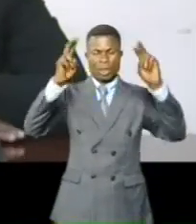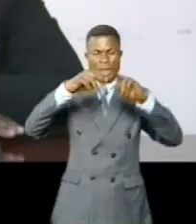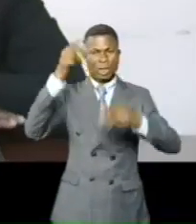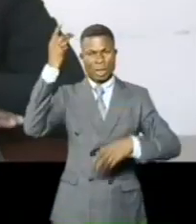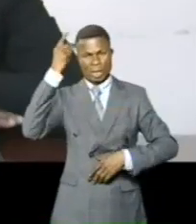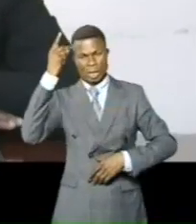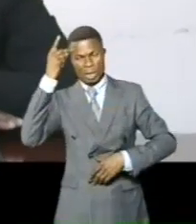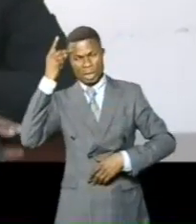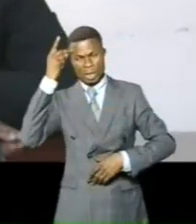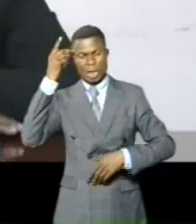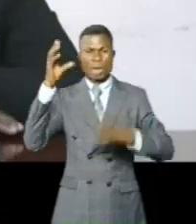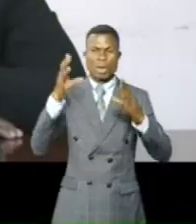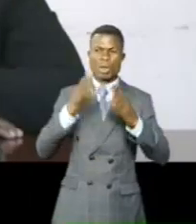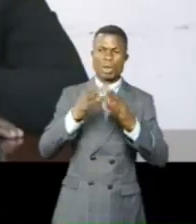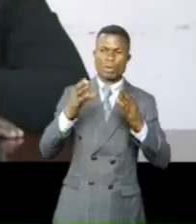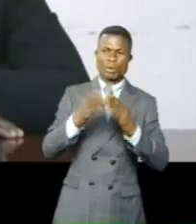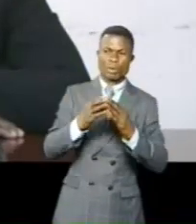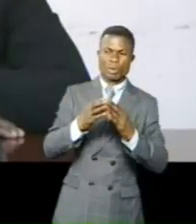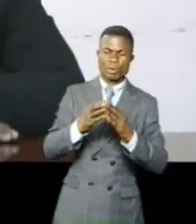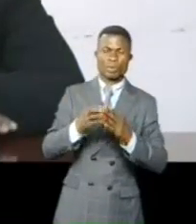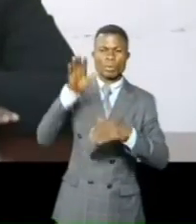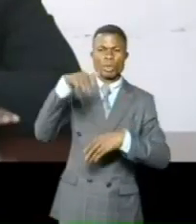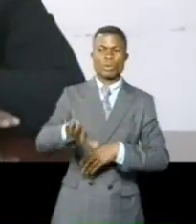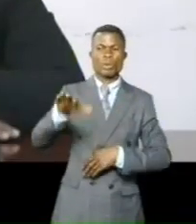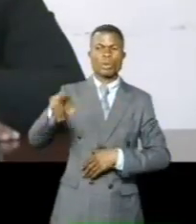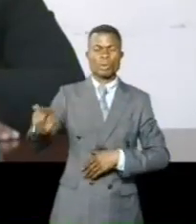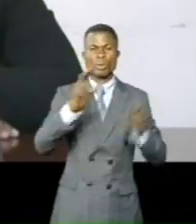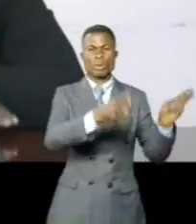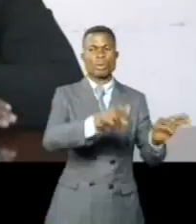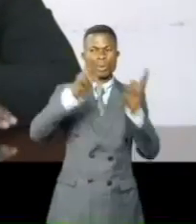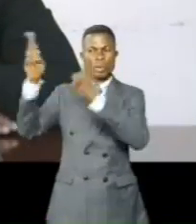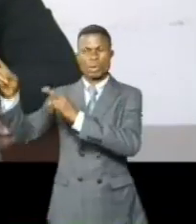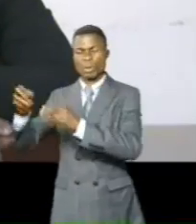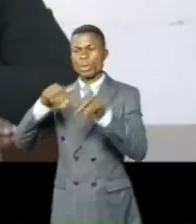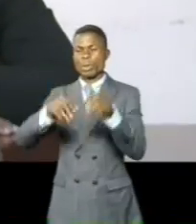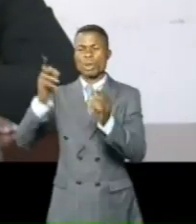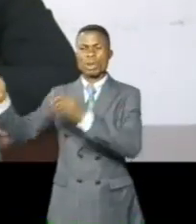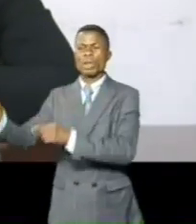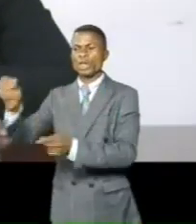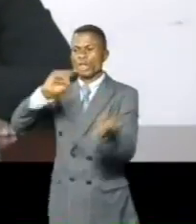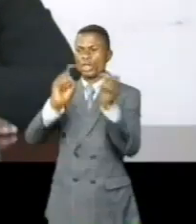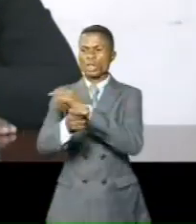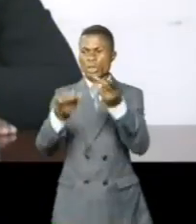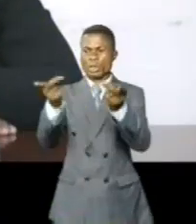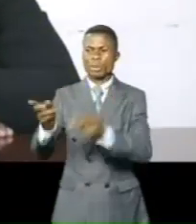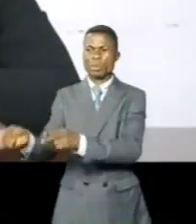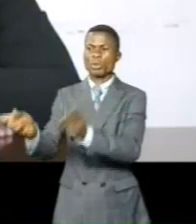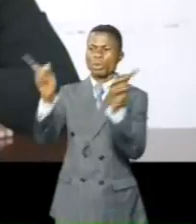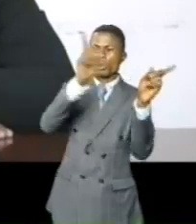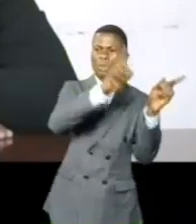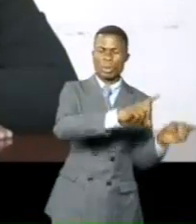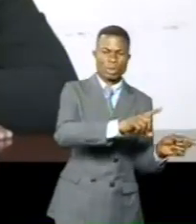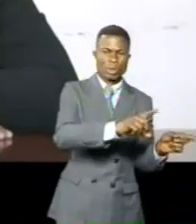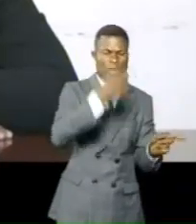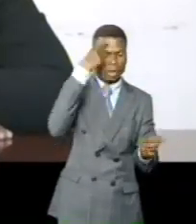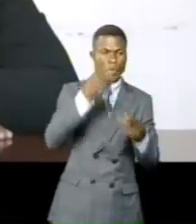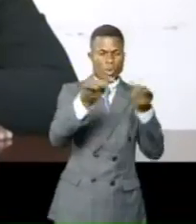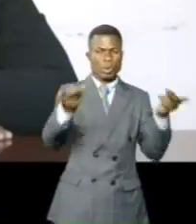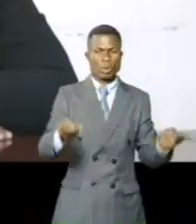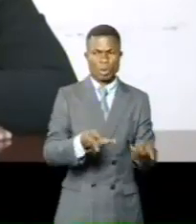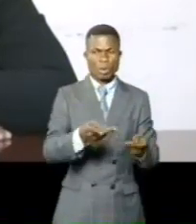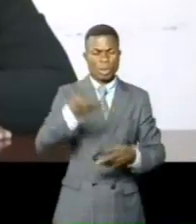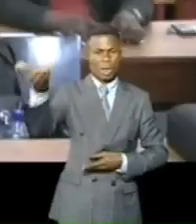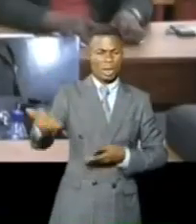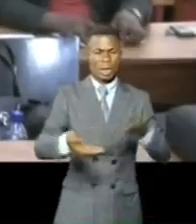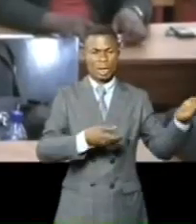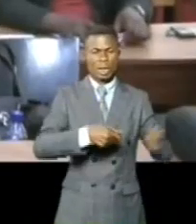Kinshasa pour la FIKIL et la FIKIL délocalisée pour le lieu actuel du